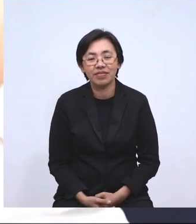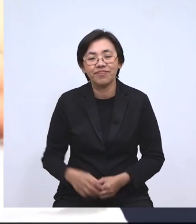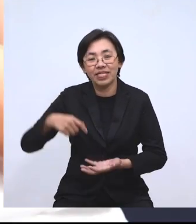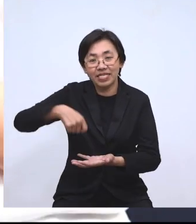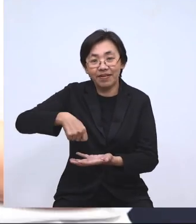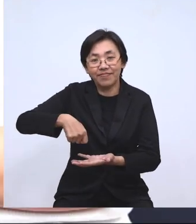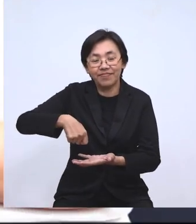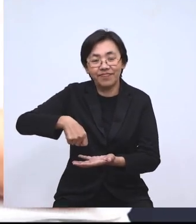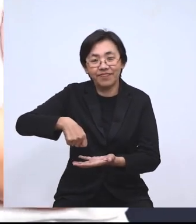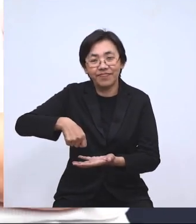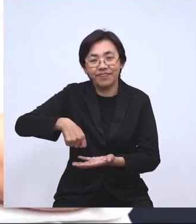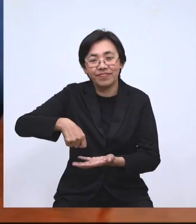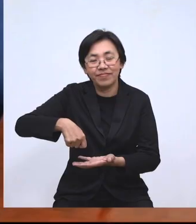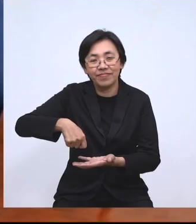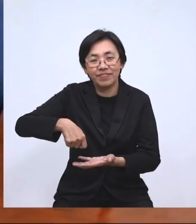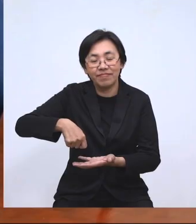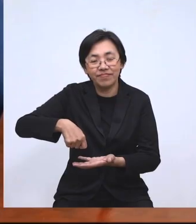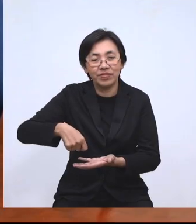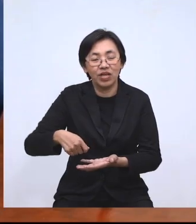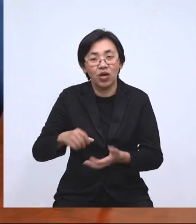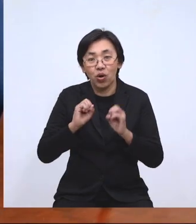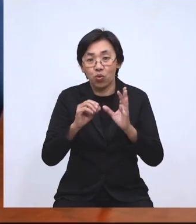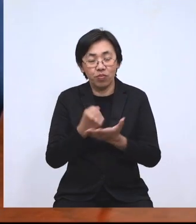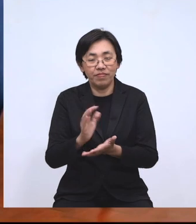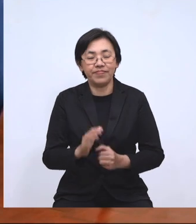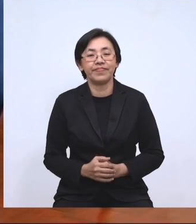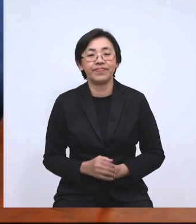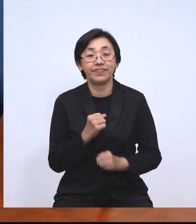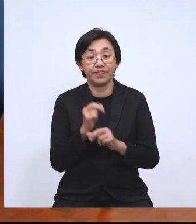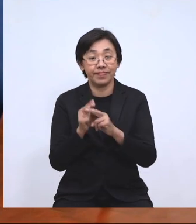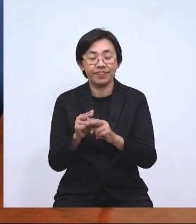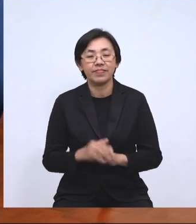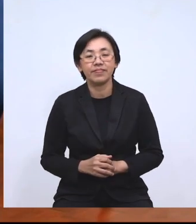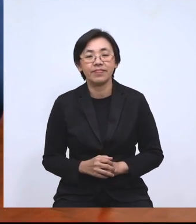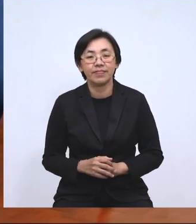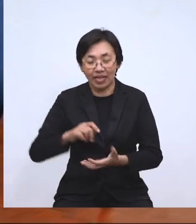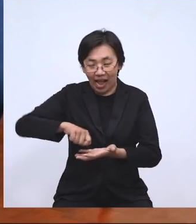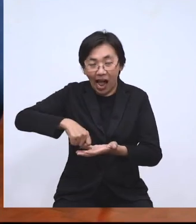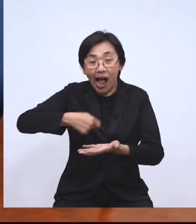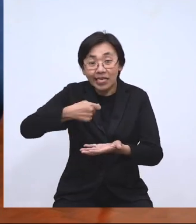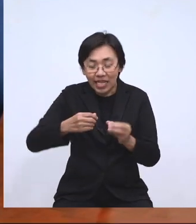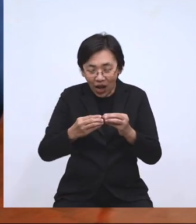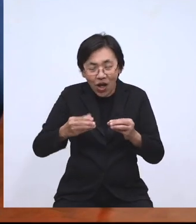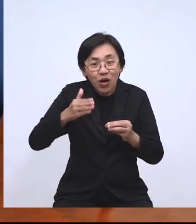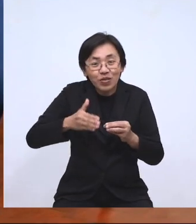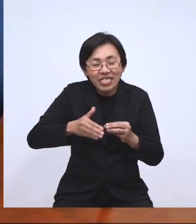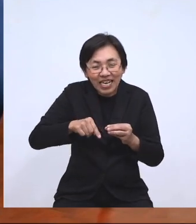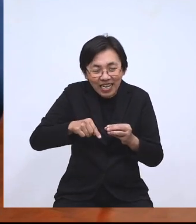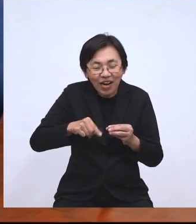ย่างนี้นะนี่จับแล้วใช่ไหม จับแล้วถ้าใครครับ ขวานไม่ช่วยนะขวานจะไม่ช่วยเอามอสตักเอง ตักเองครับ ตักคุณเชียงก่อนตักคุณเชียงมาหนึ่ง